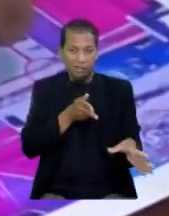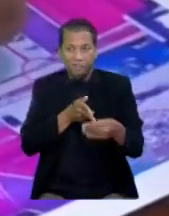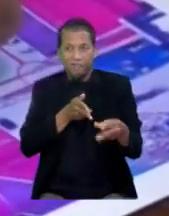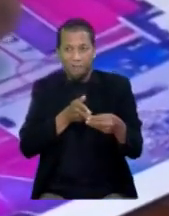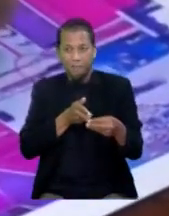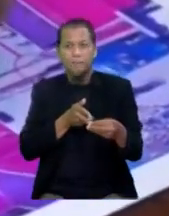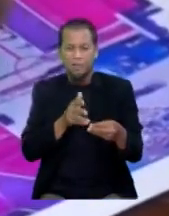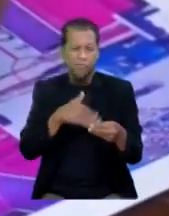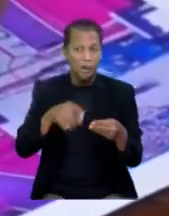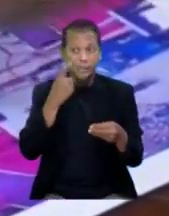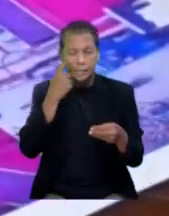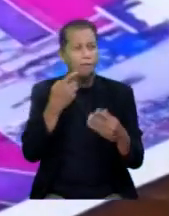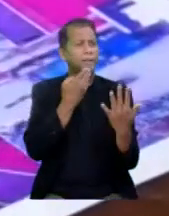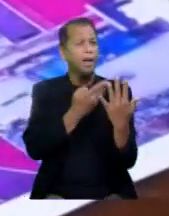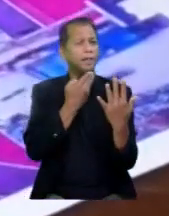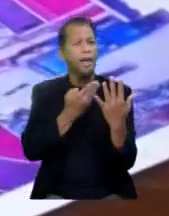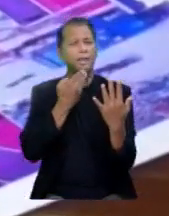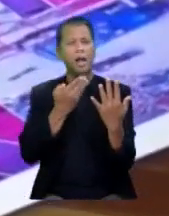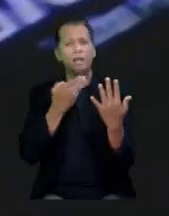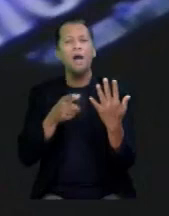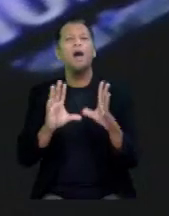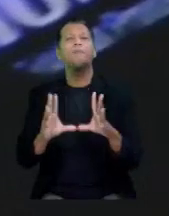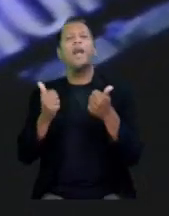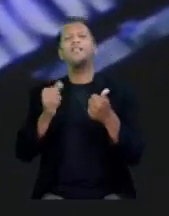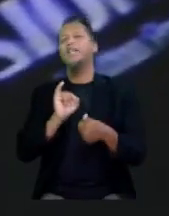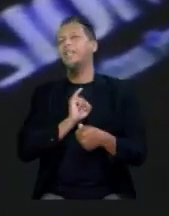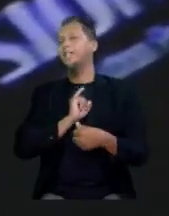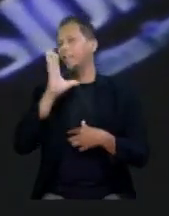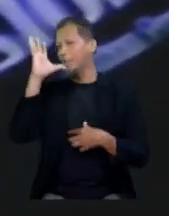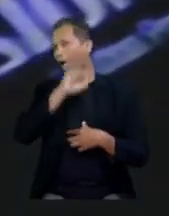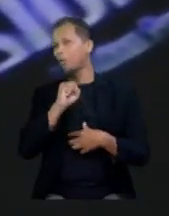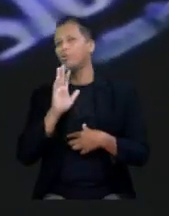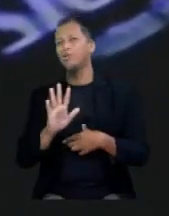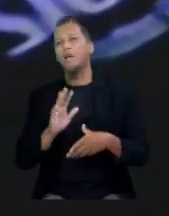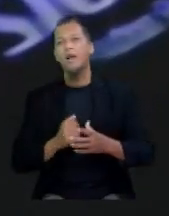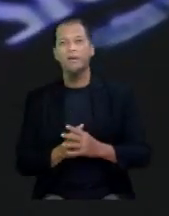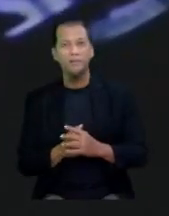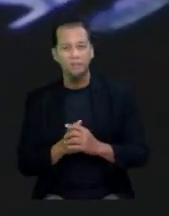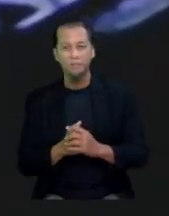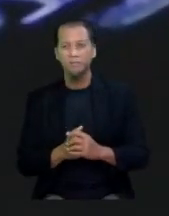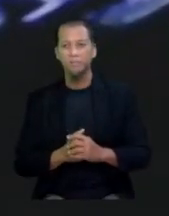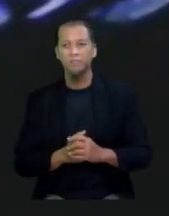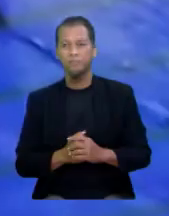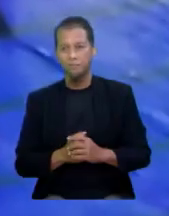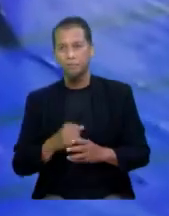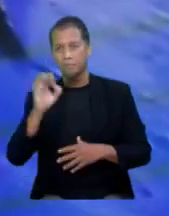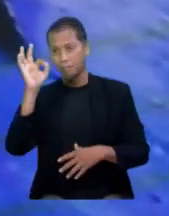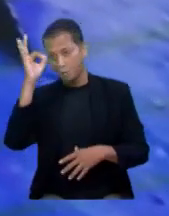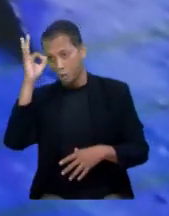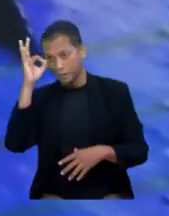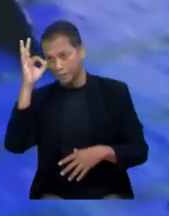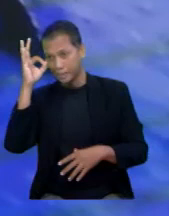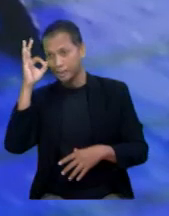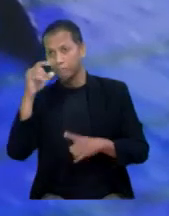sejumlah saksi, petugas akhirnya berhasil mengidentifikasi terduga pelaku. Korban. Polisi pun langsung merilis foto